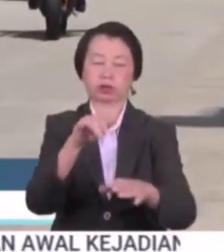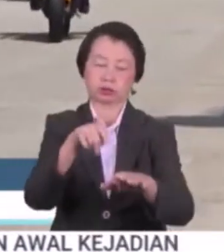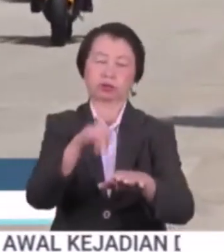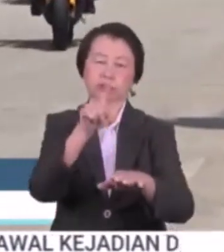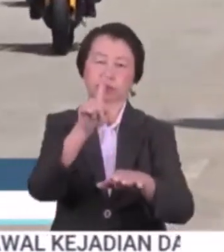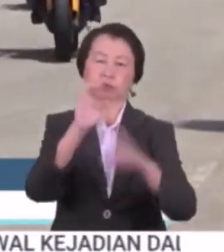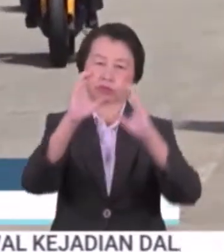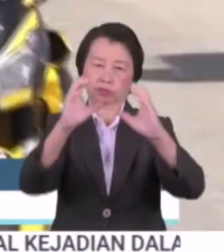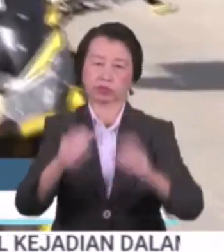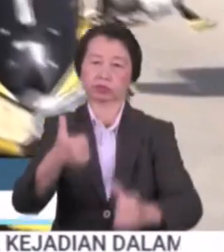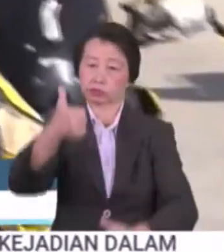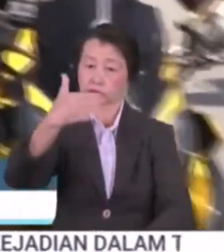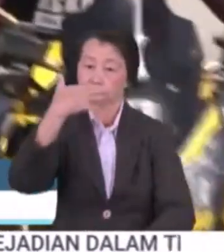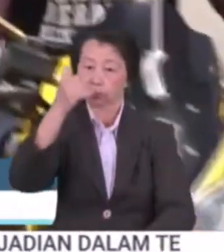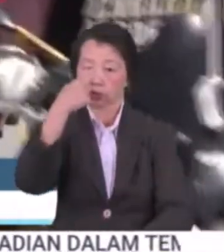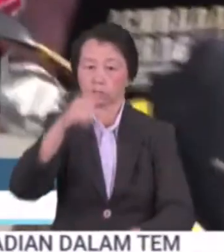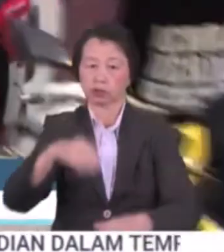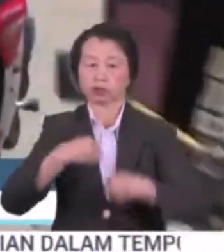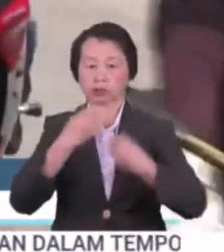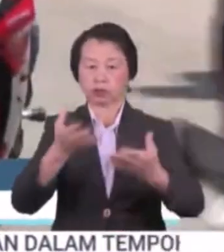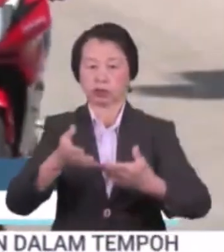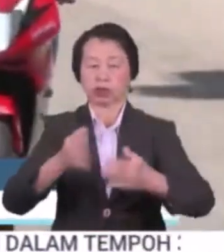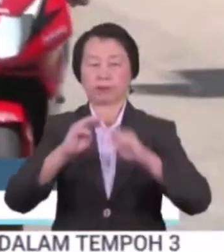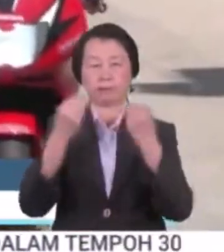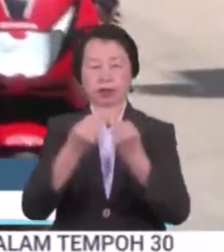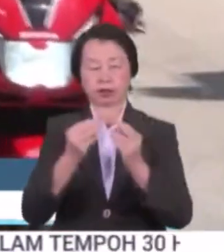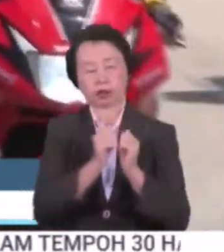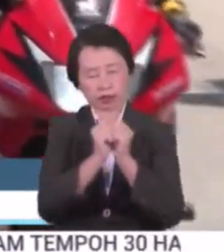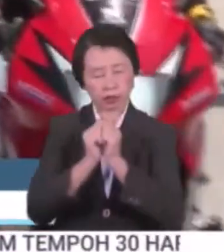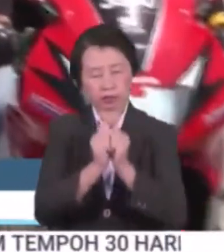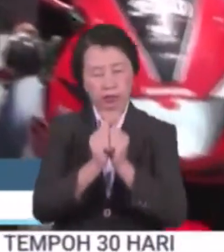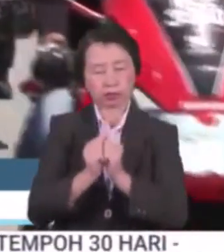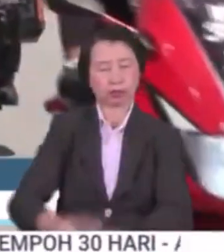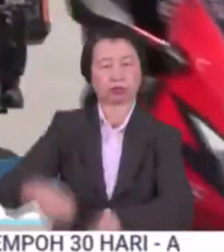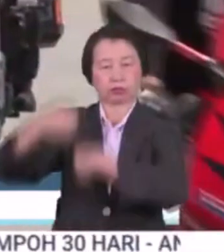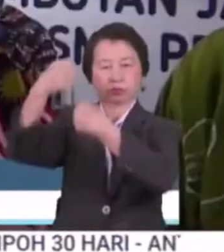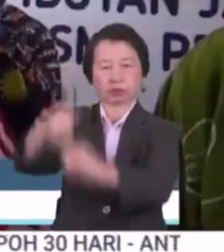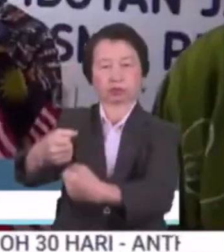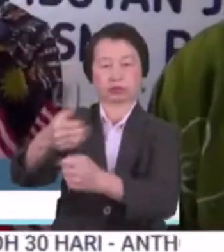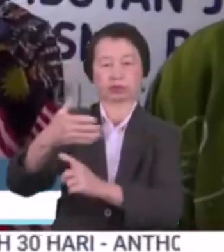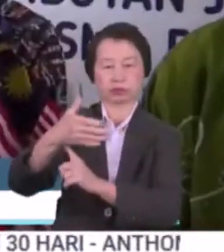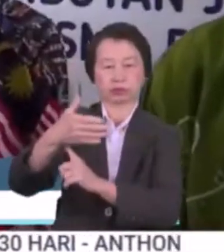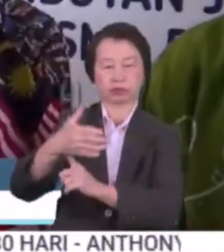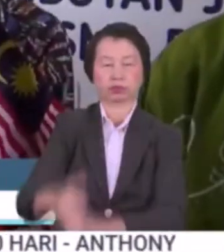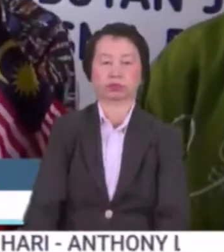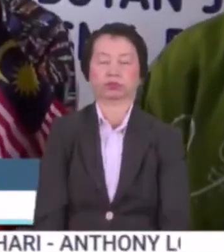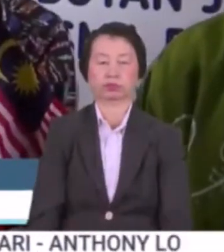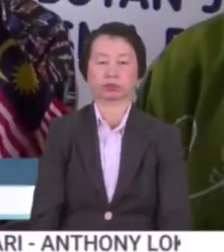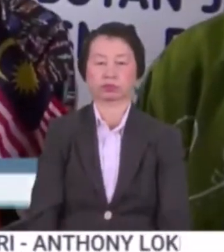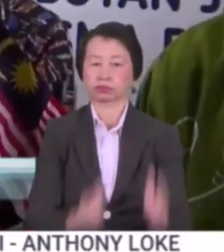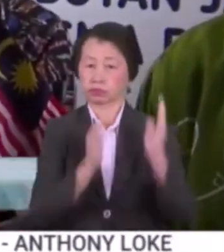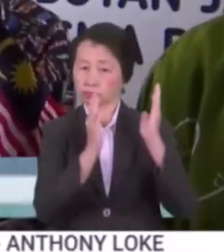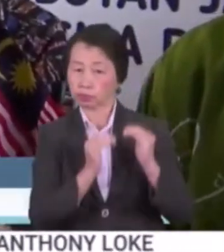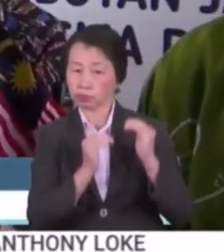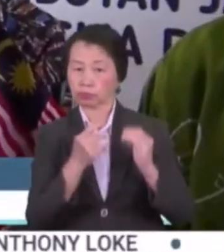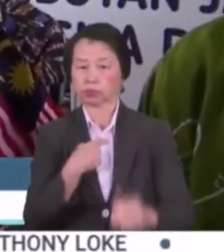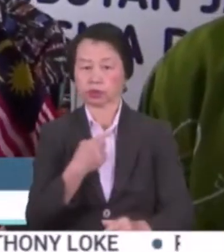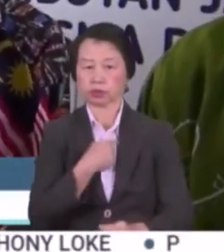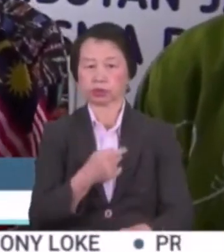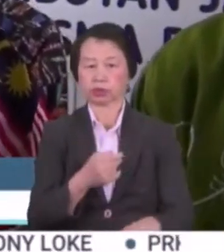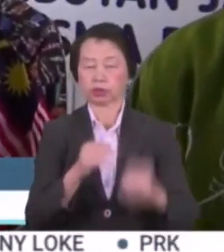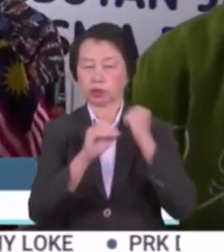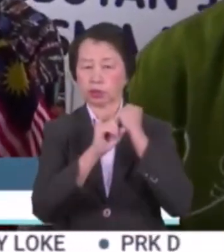satu kaedah berkesan menyeru masyarakat bersama-sama mengibarkan jalur gemilang. Harapan kita semoga kempen